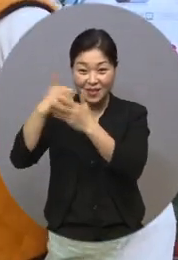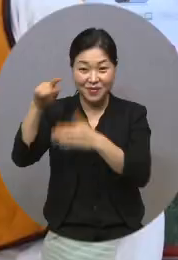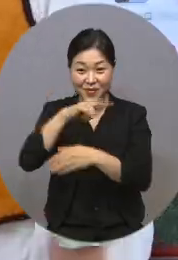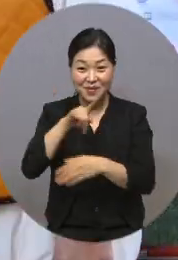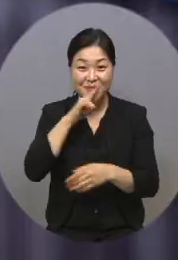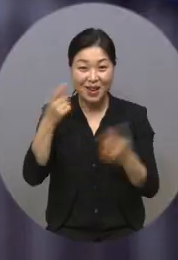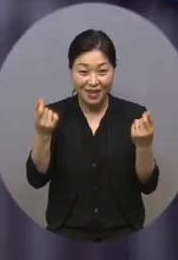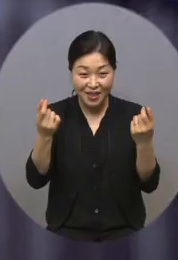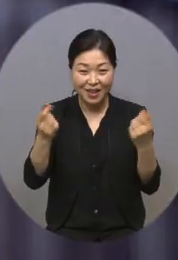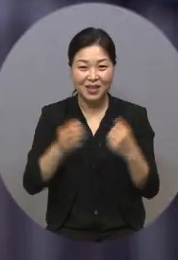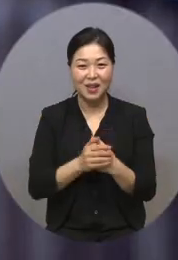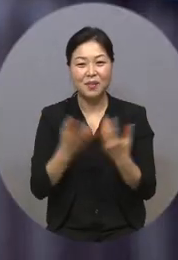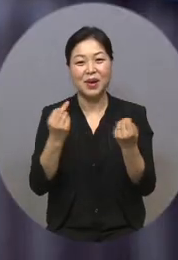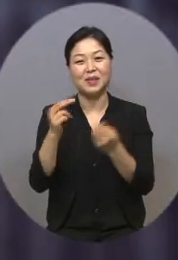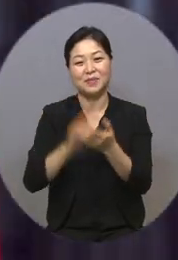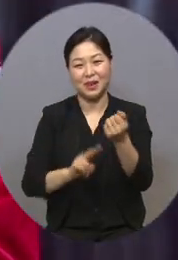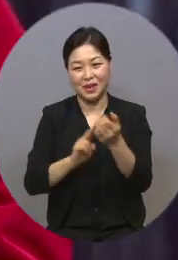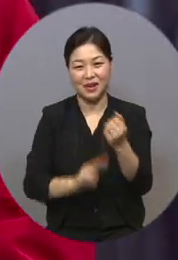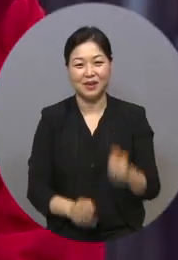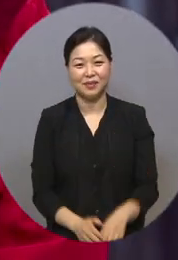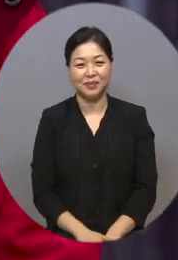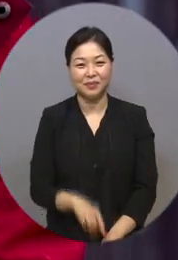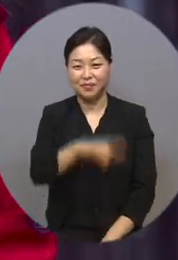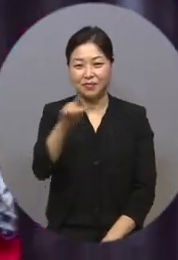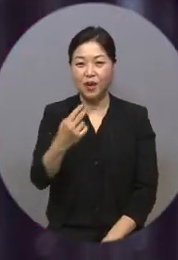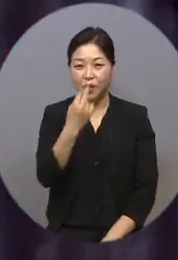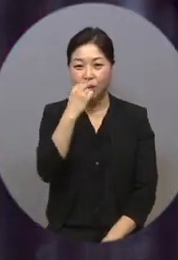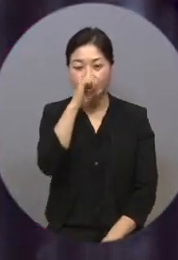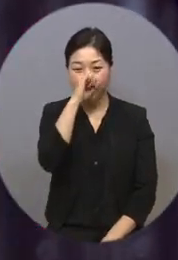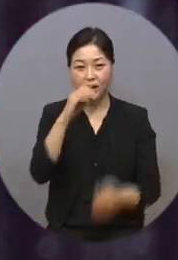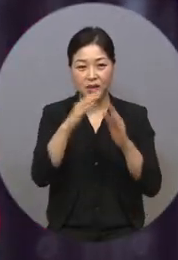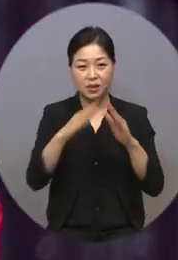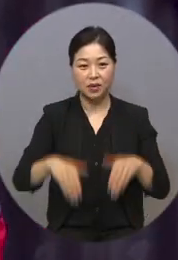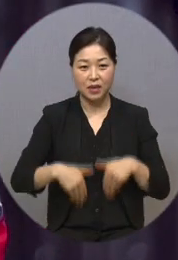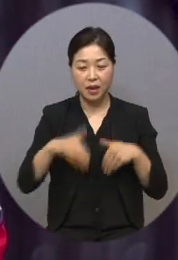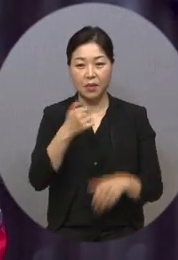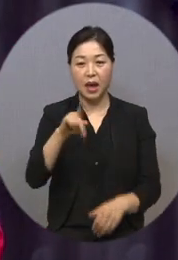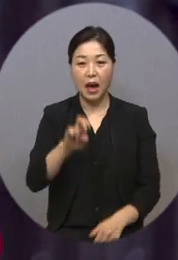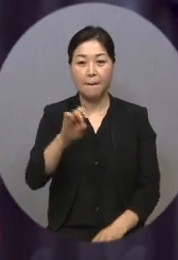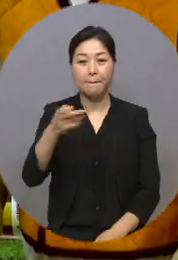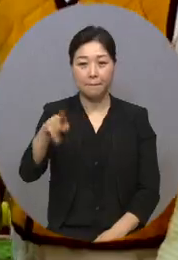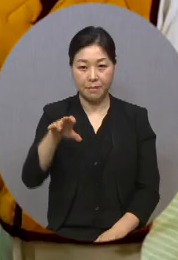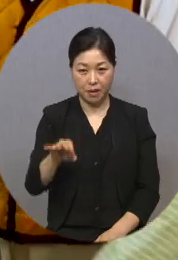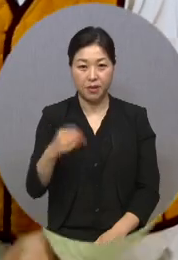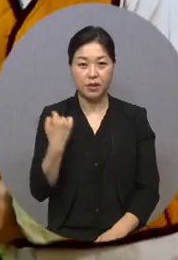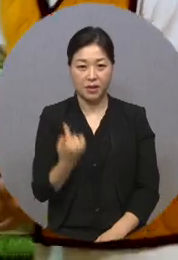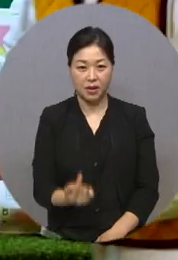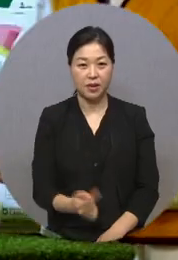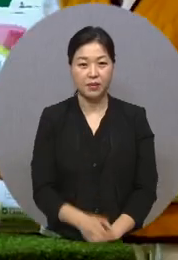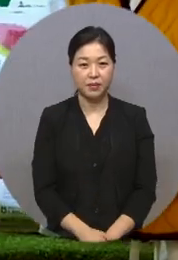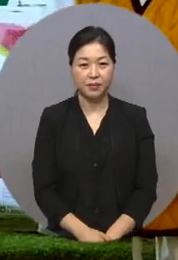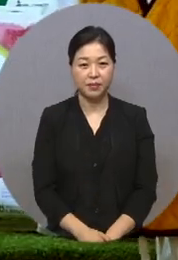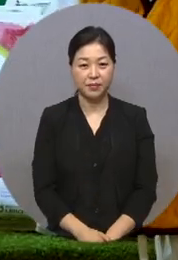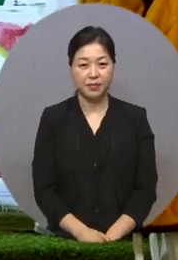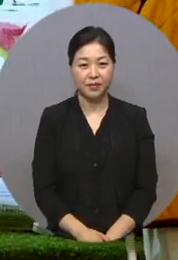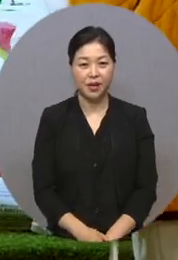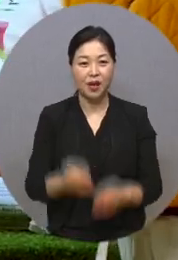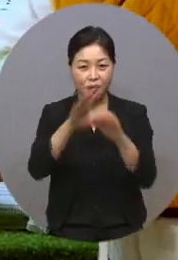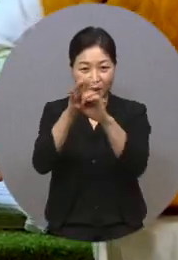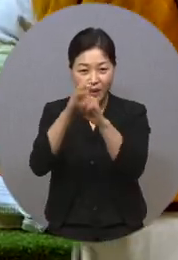알겠습니다. 공기 좋아요. 저는 지금 전라남도 함평에 나와 있습니다. 아, 코로나 시대는 이렇다.